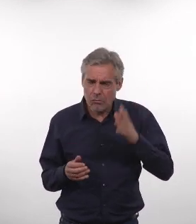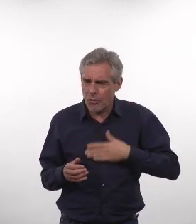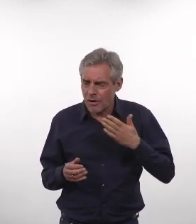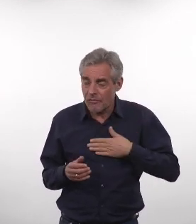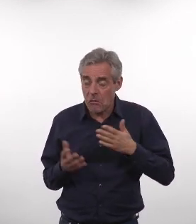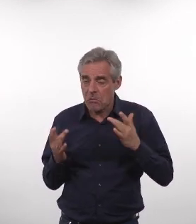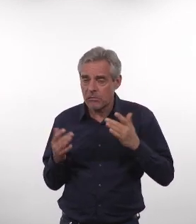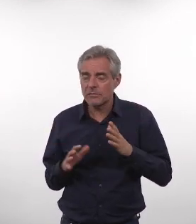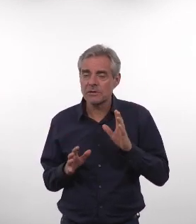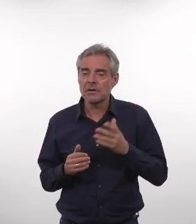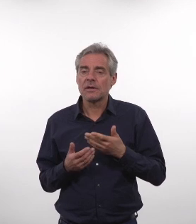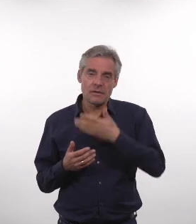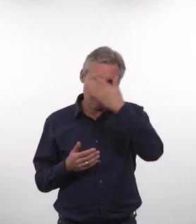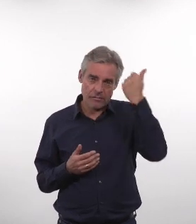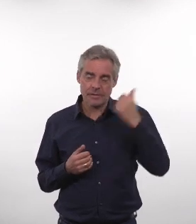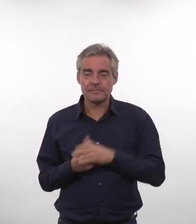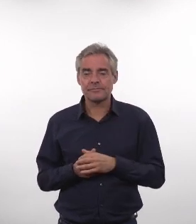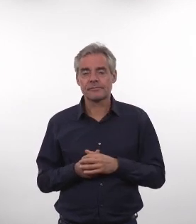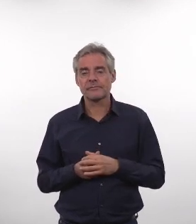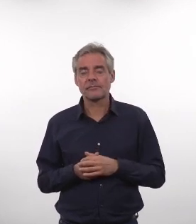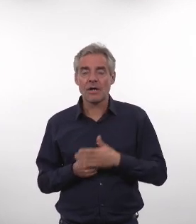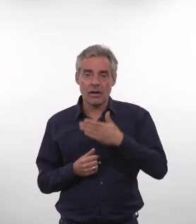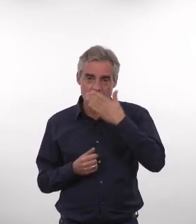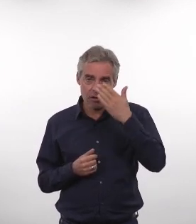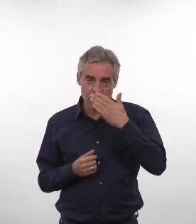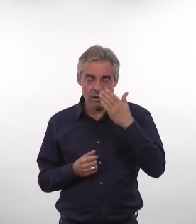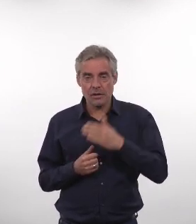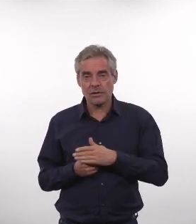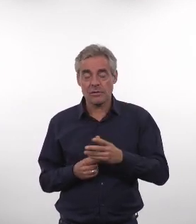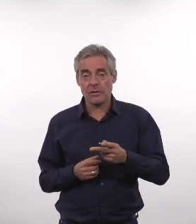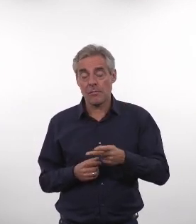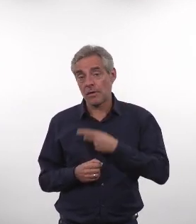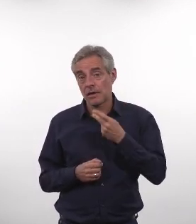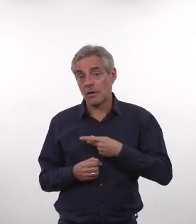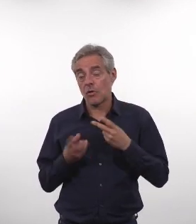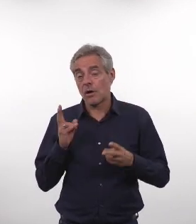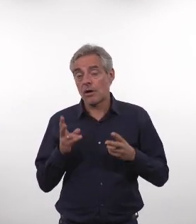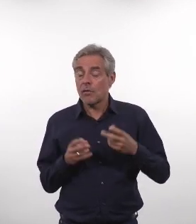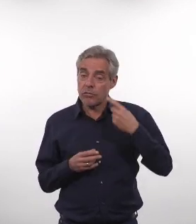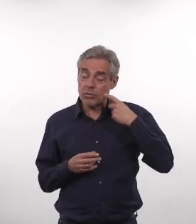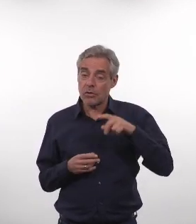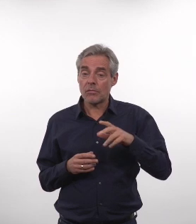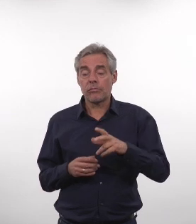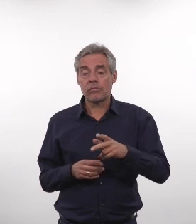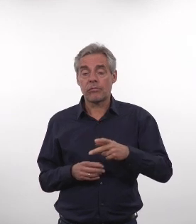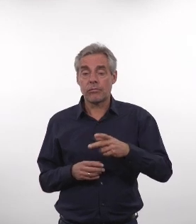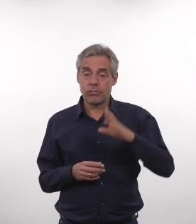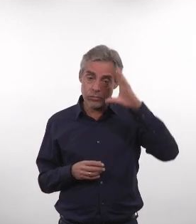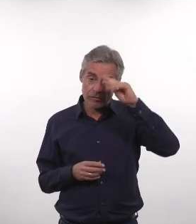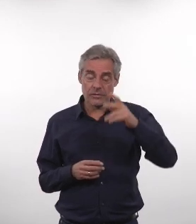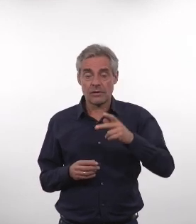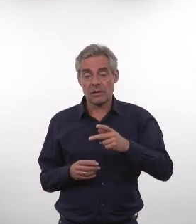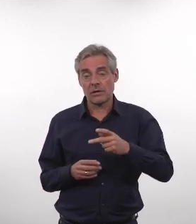prestataire en gaz médicaux. Et de toute façon, pour les professionnels de santé libéraux, pour l'instant, il n'y a pas de